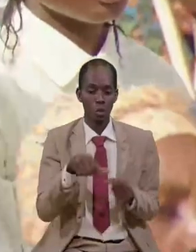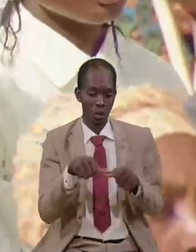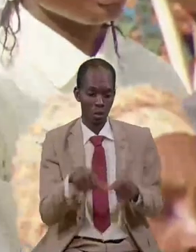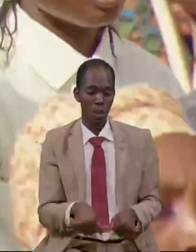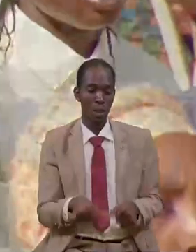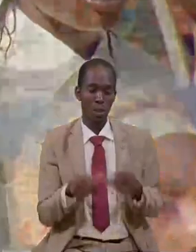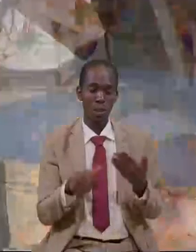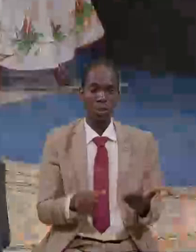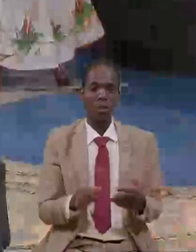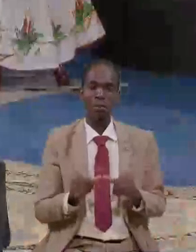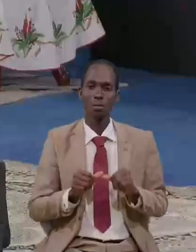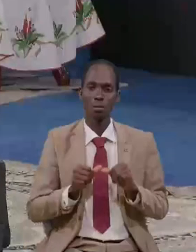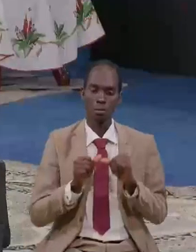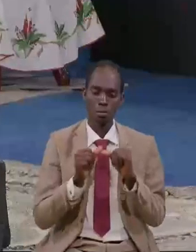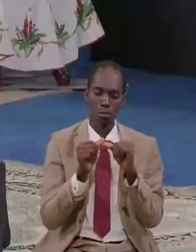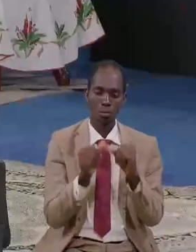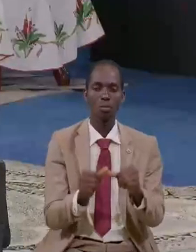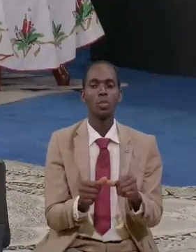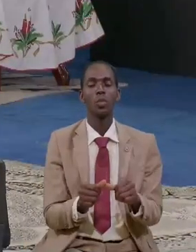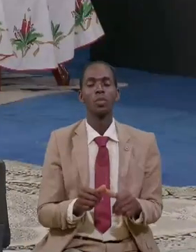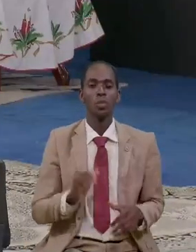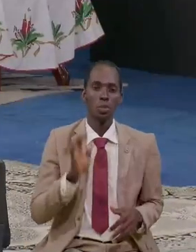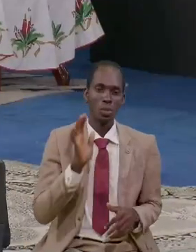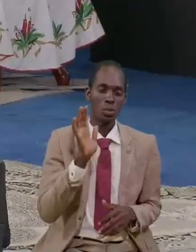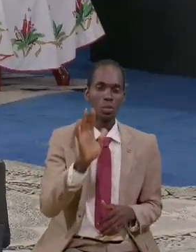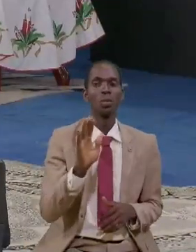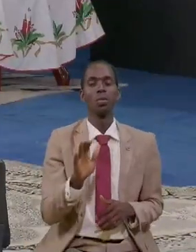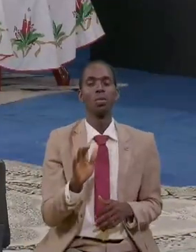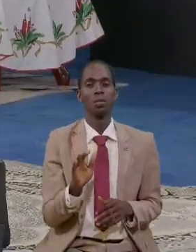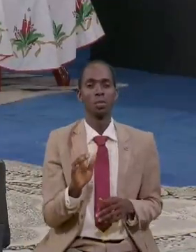Tu vas rester là jusqu'à ce que tu réalises.